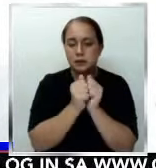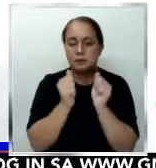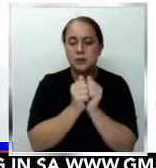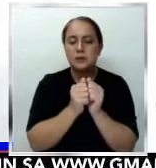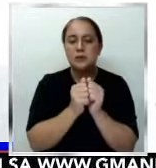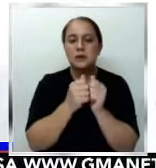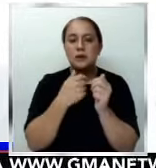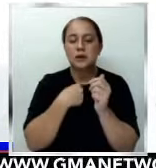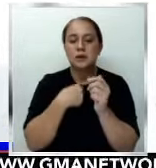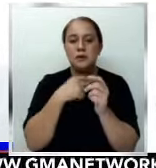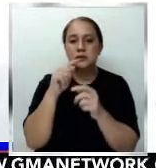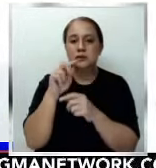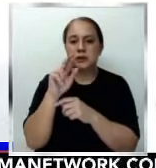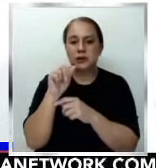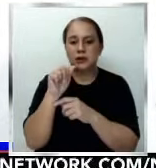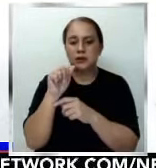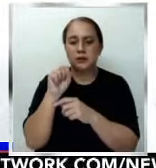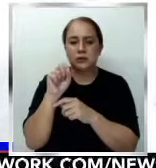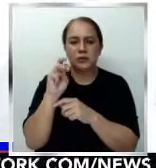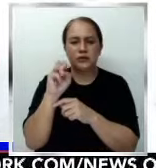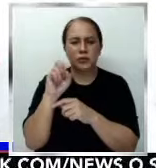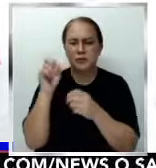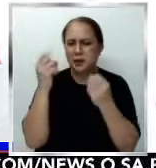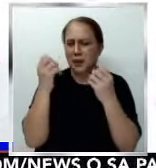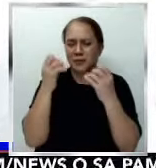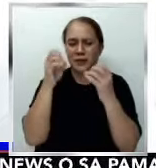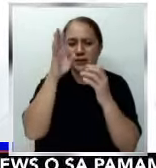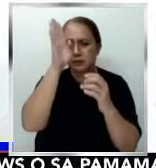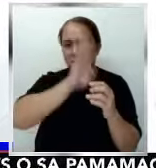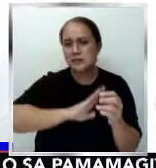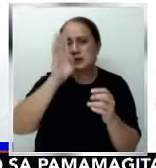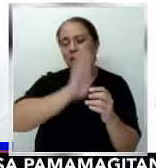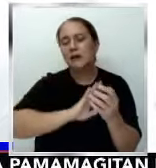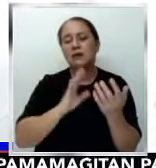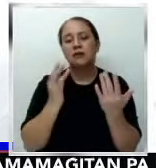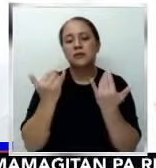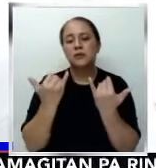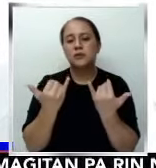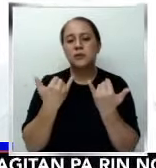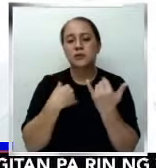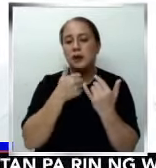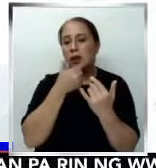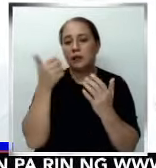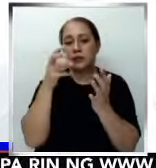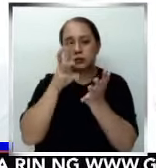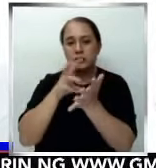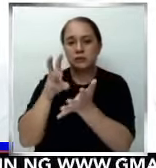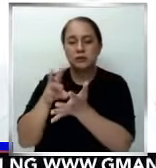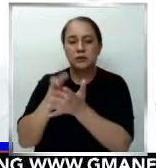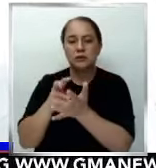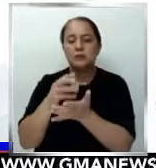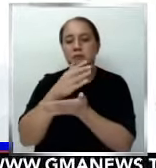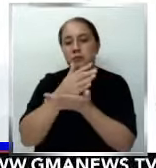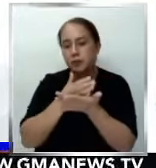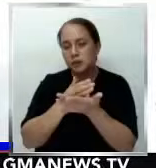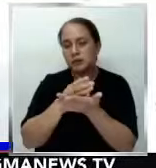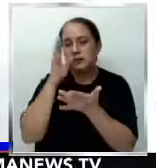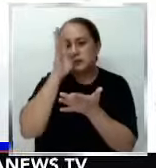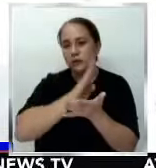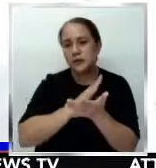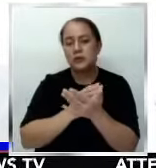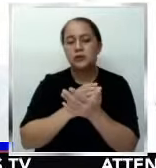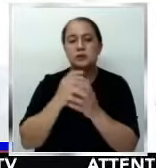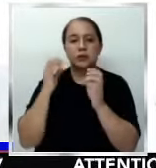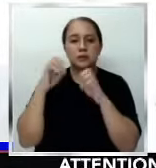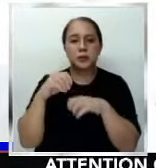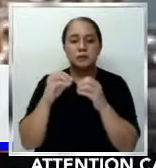yung meter, service trap wire ang damage. So yung sa ibang munisipyo, medyo partial yung damage. So expected na mauna